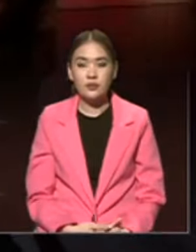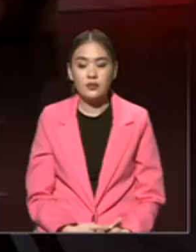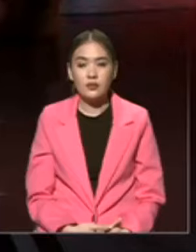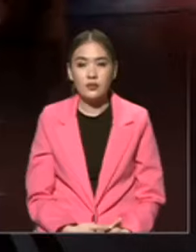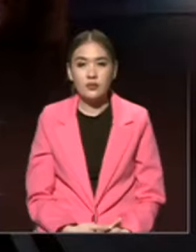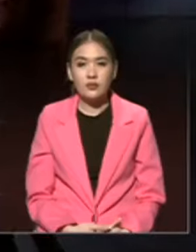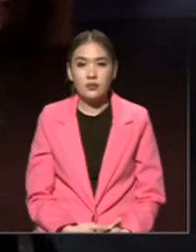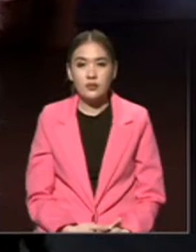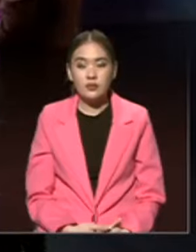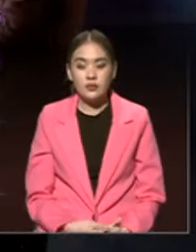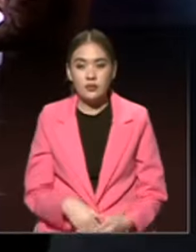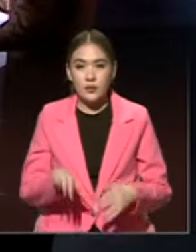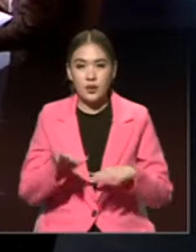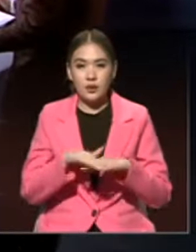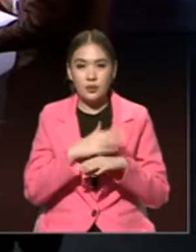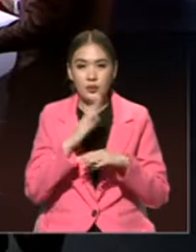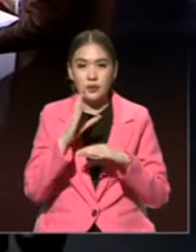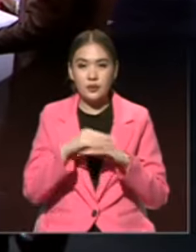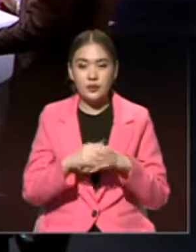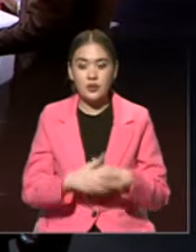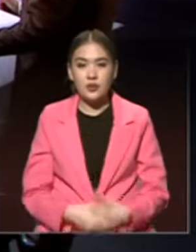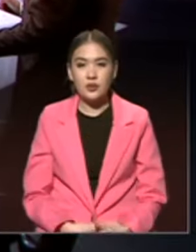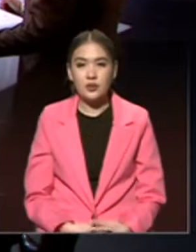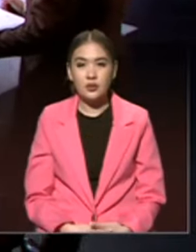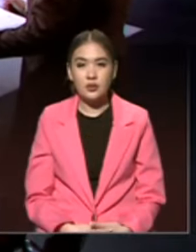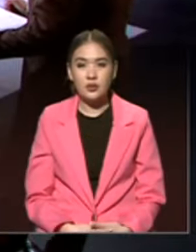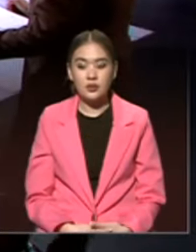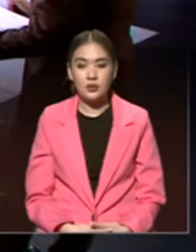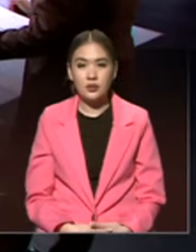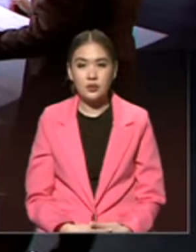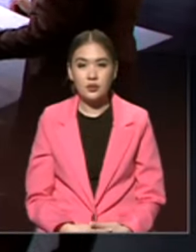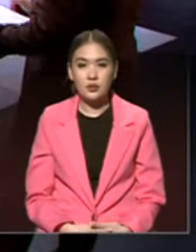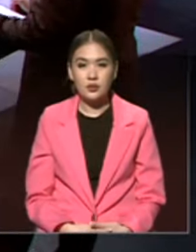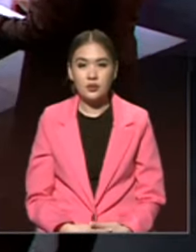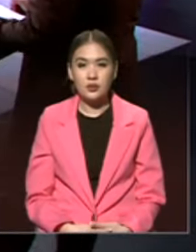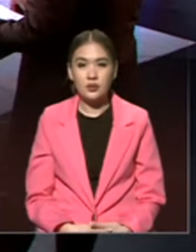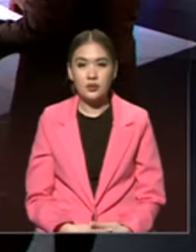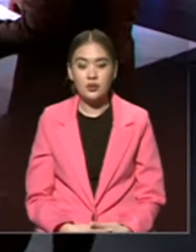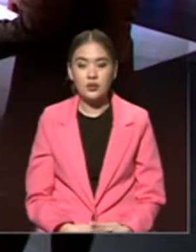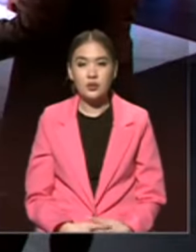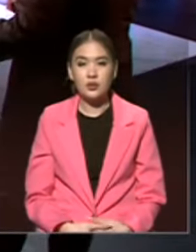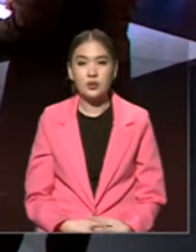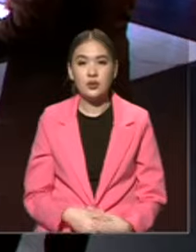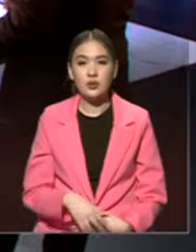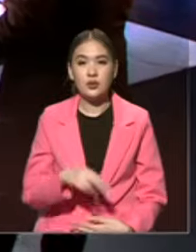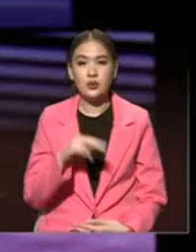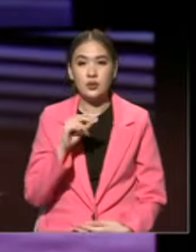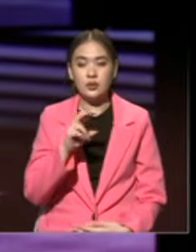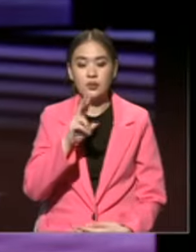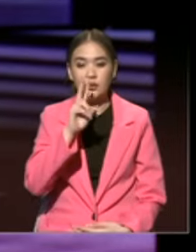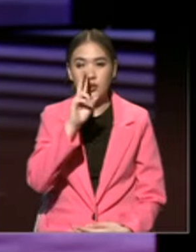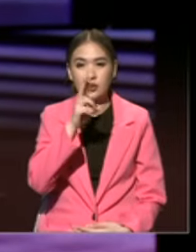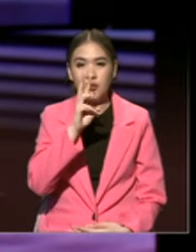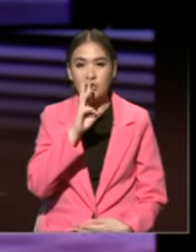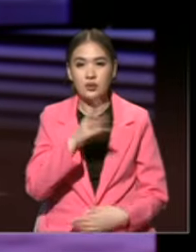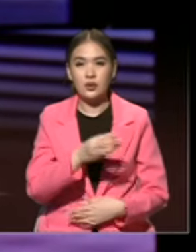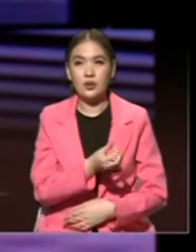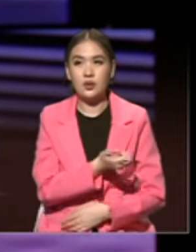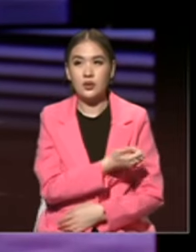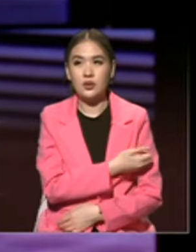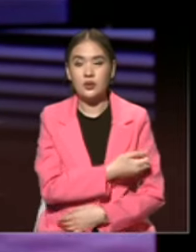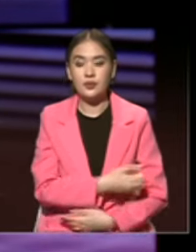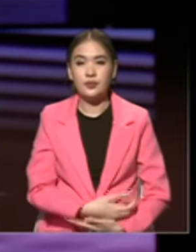Кеш жарық. Укол жасап анау нелерді чип деді ғой. Чип 2-3 жылдан кейін жылқының мойнына салынған. Тыңдап